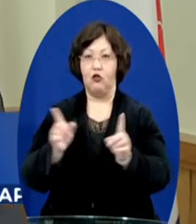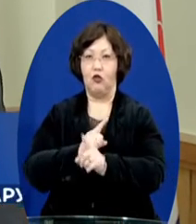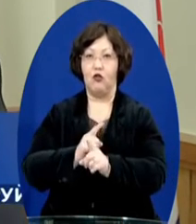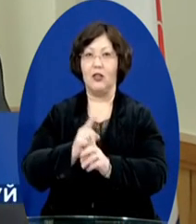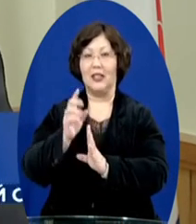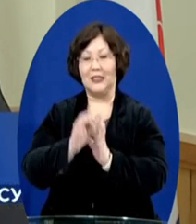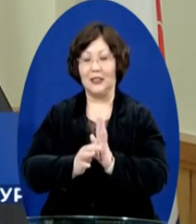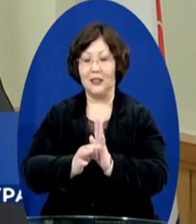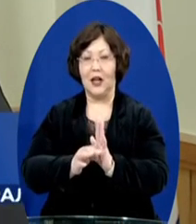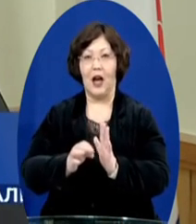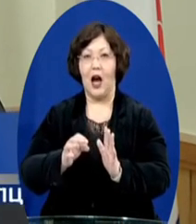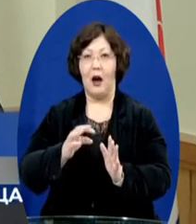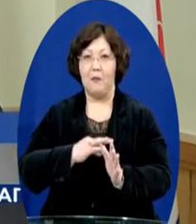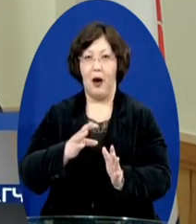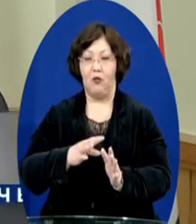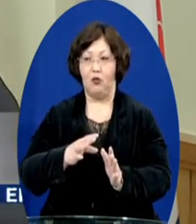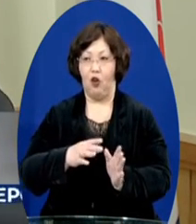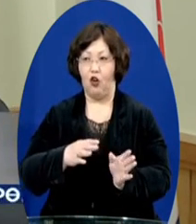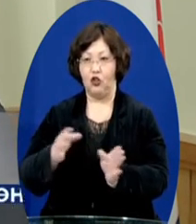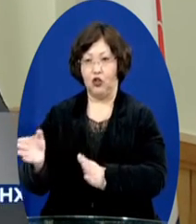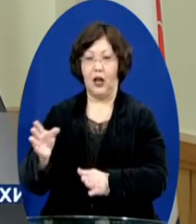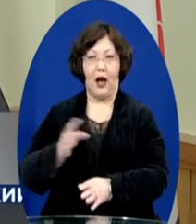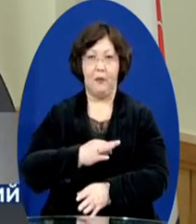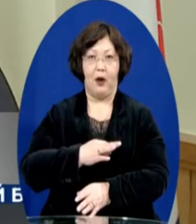хөн хилцээ харуулцахгүйгээр тэр зээлийг